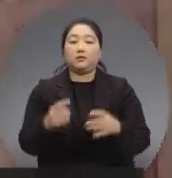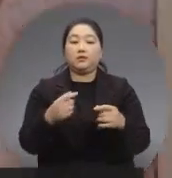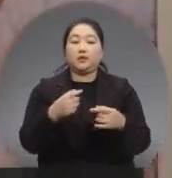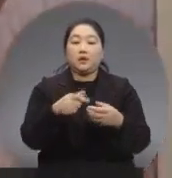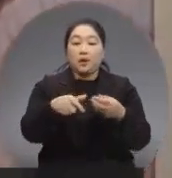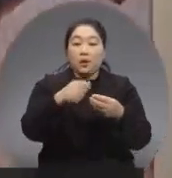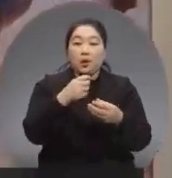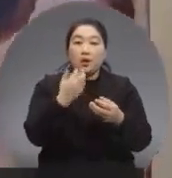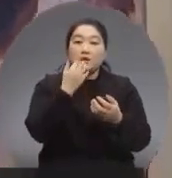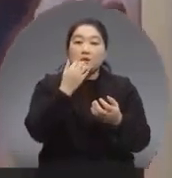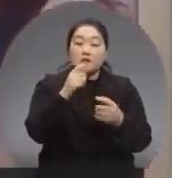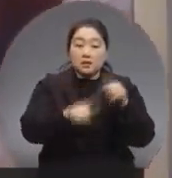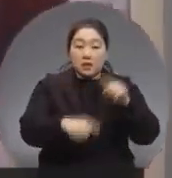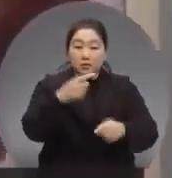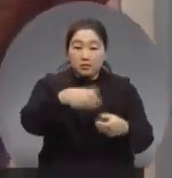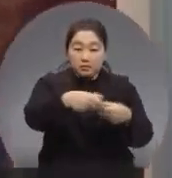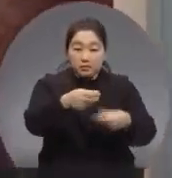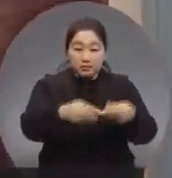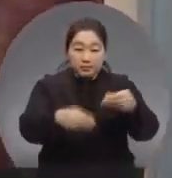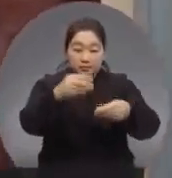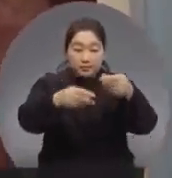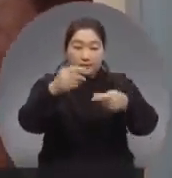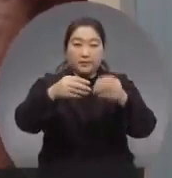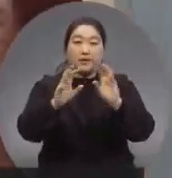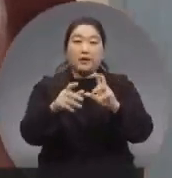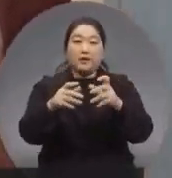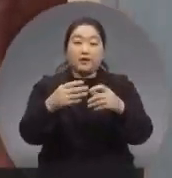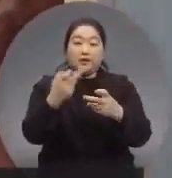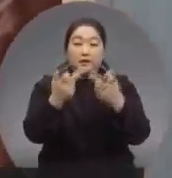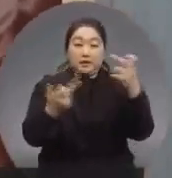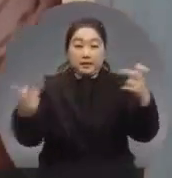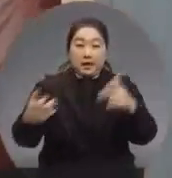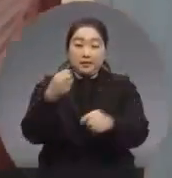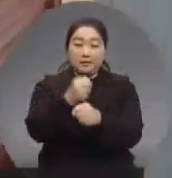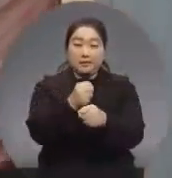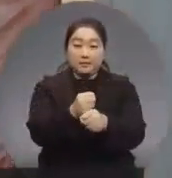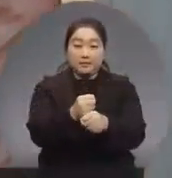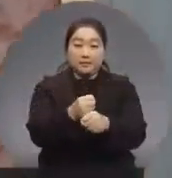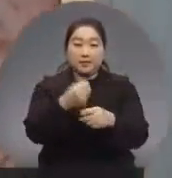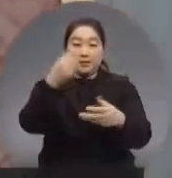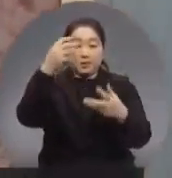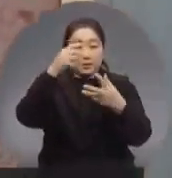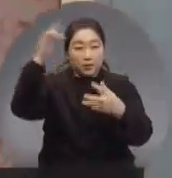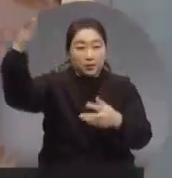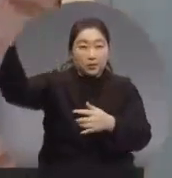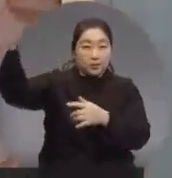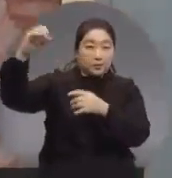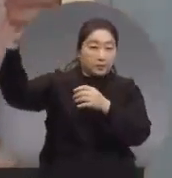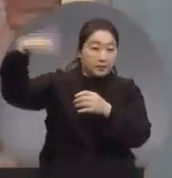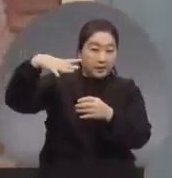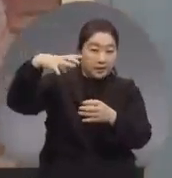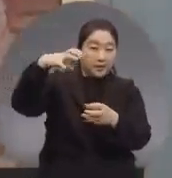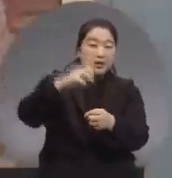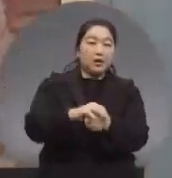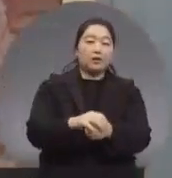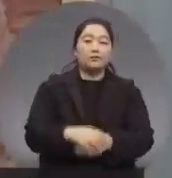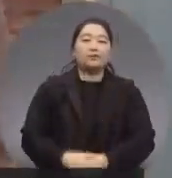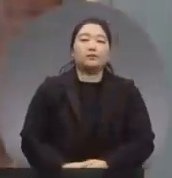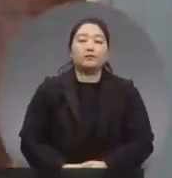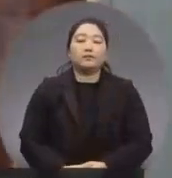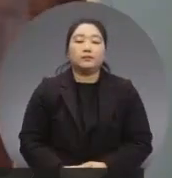종이를 겹겹이 쌓아 산 덩어리를 만들고 조명으로 명암을 극대화한 뒤 카메라로 찍은 디지털 프린트